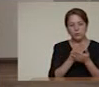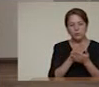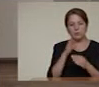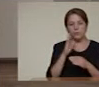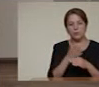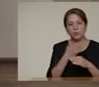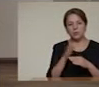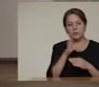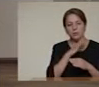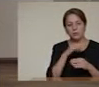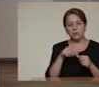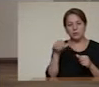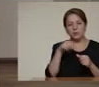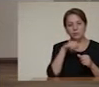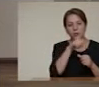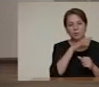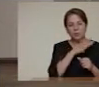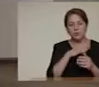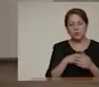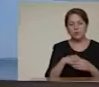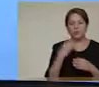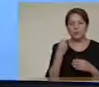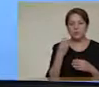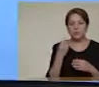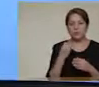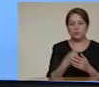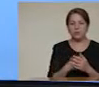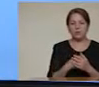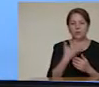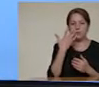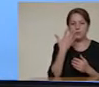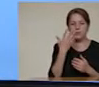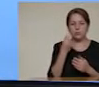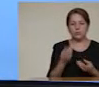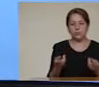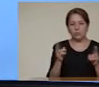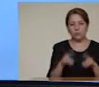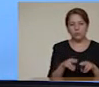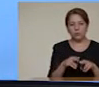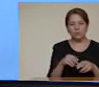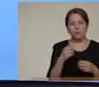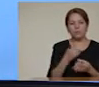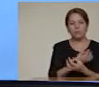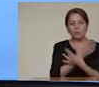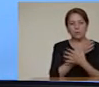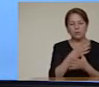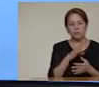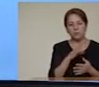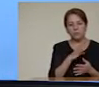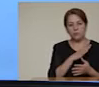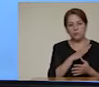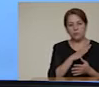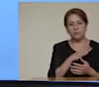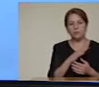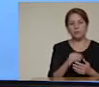ajratildi. Undan tashqari qolib ketgan 5 kun esa bayram sifatida nishonlana